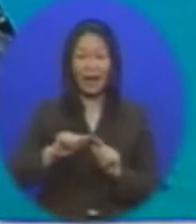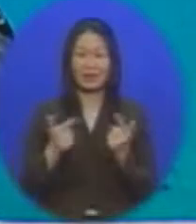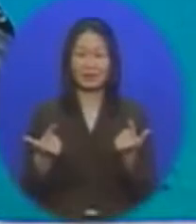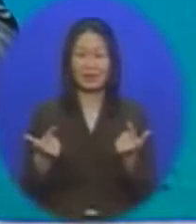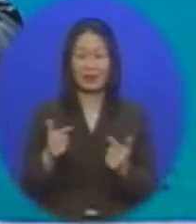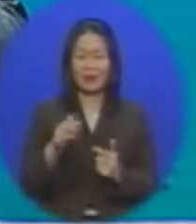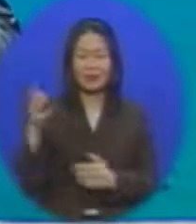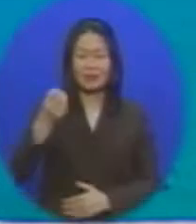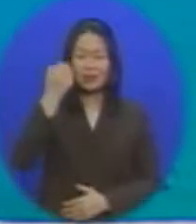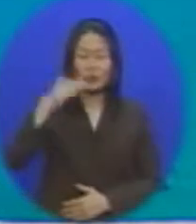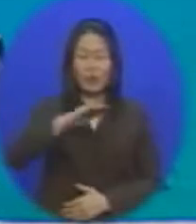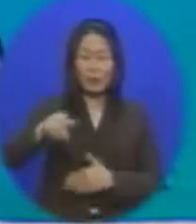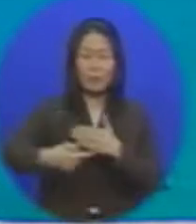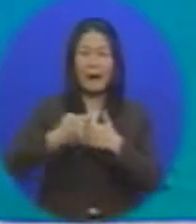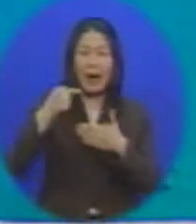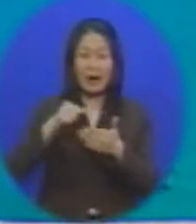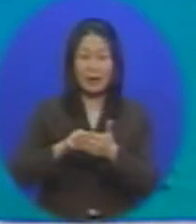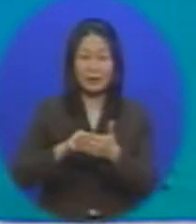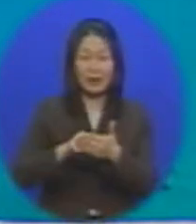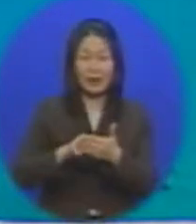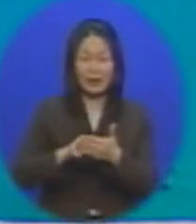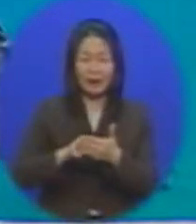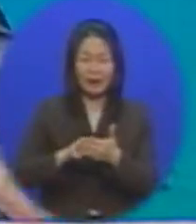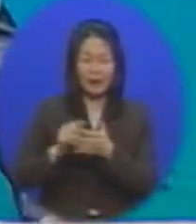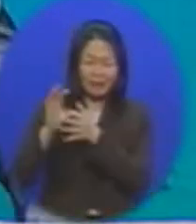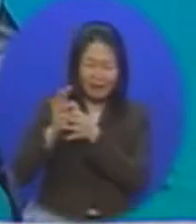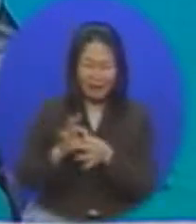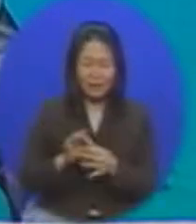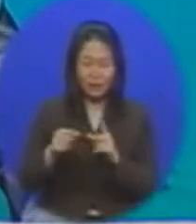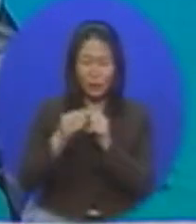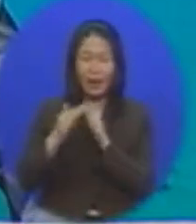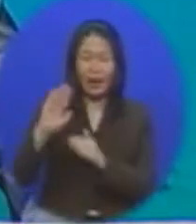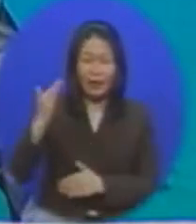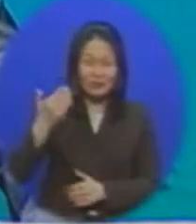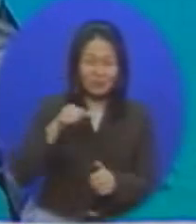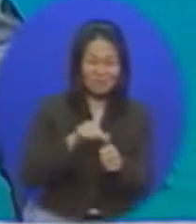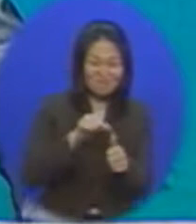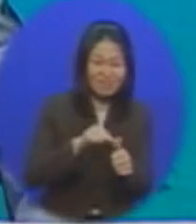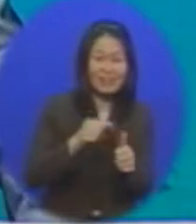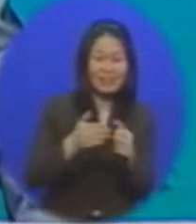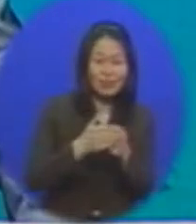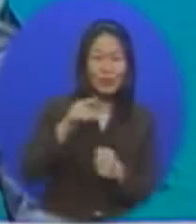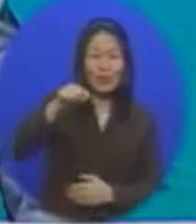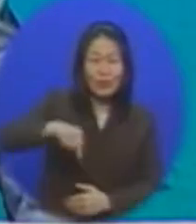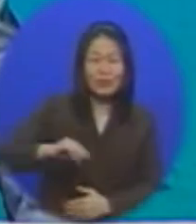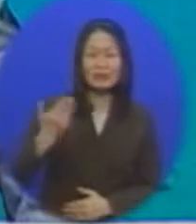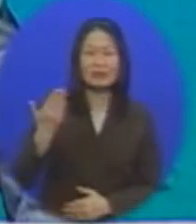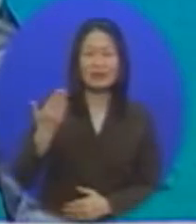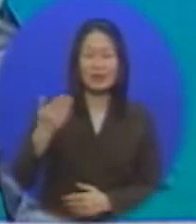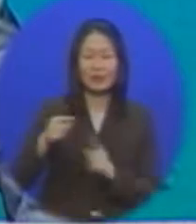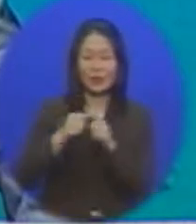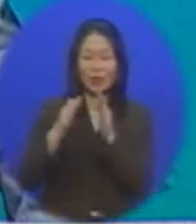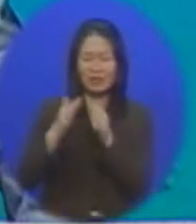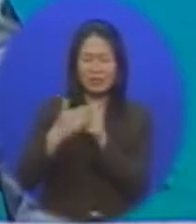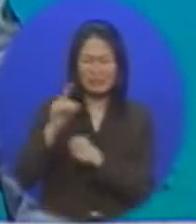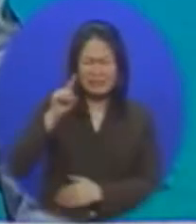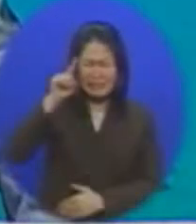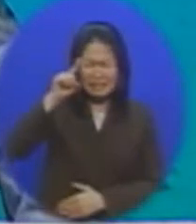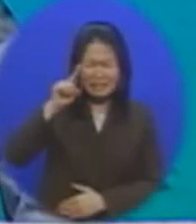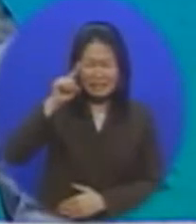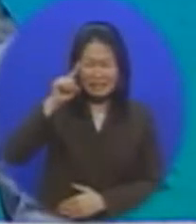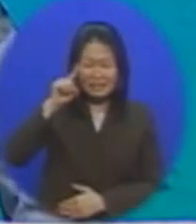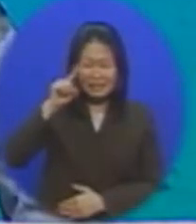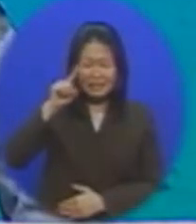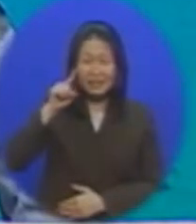마음에 자꾸 교회로 가야 된다고 그래서 교회로 온걸 애니까 교회 때문에 짜증나고 신경질 나고 상처가